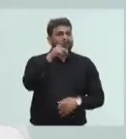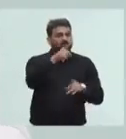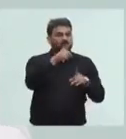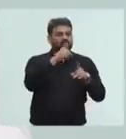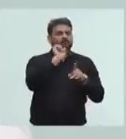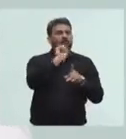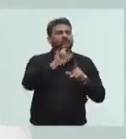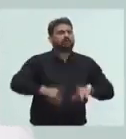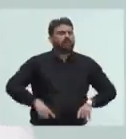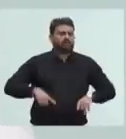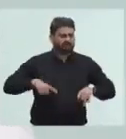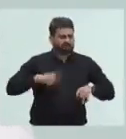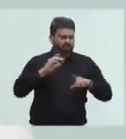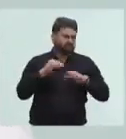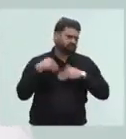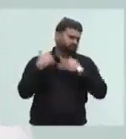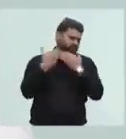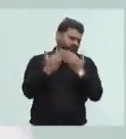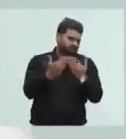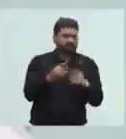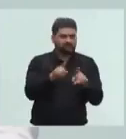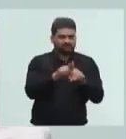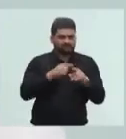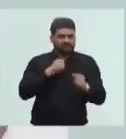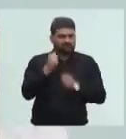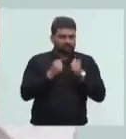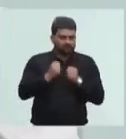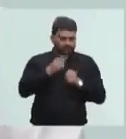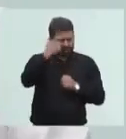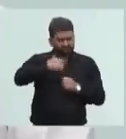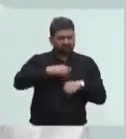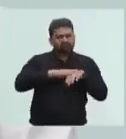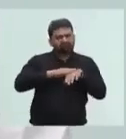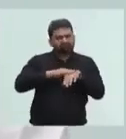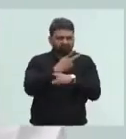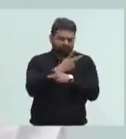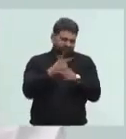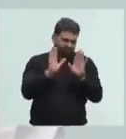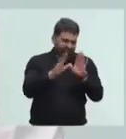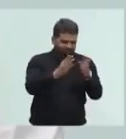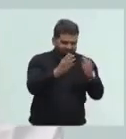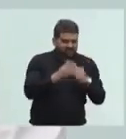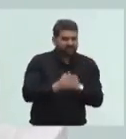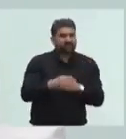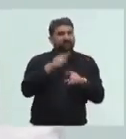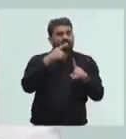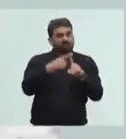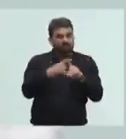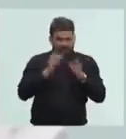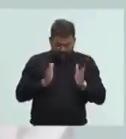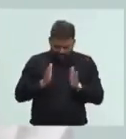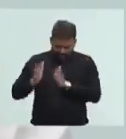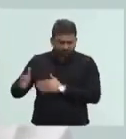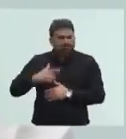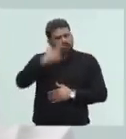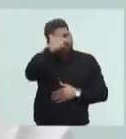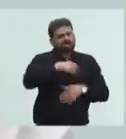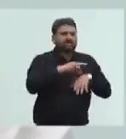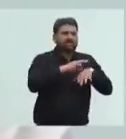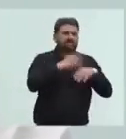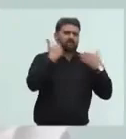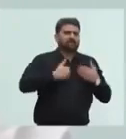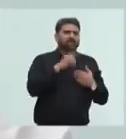रोहित जी, आपका जीवन एक खिलाड़ी के तौर पर और एक व्यक्ति के तौर